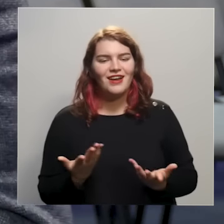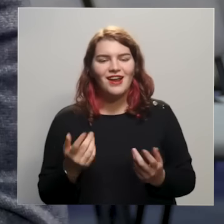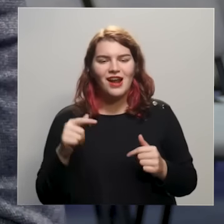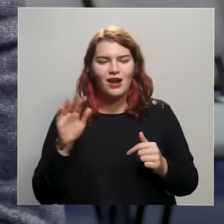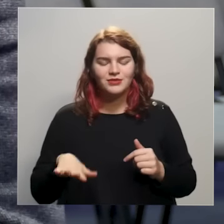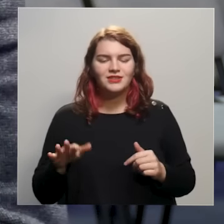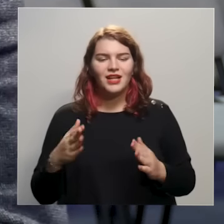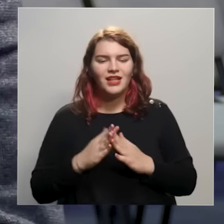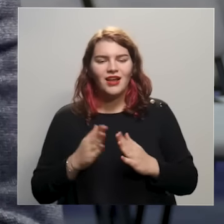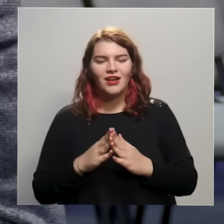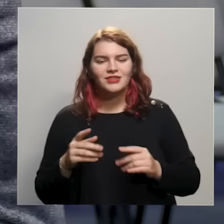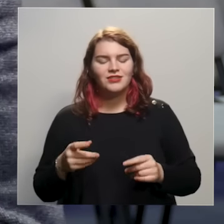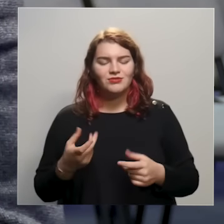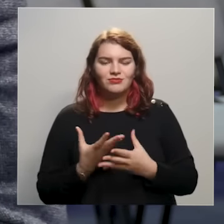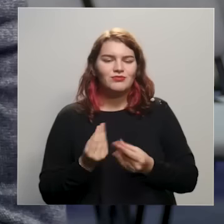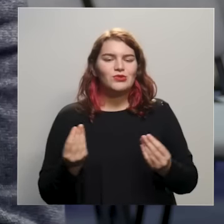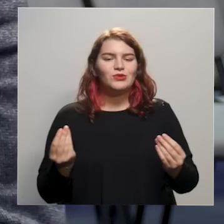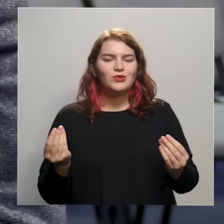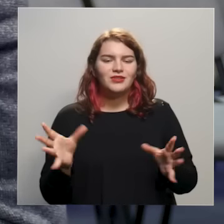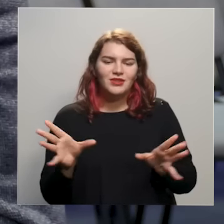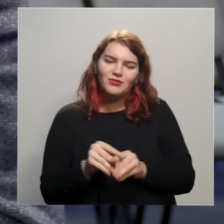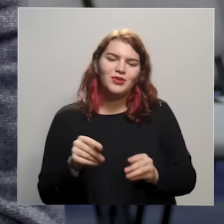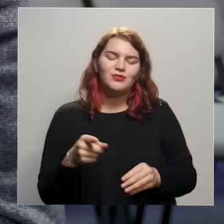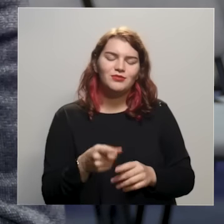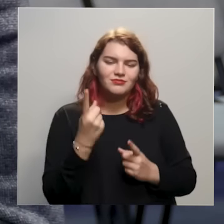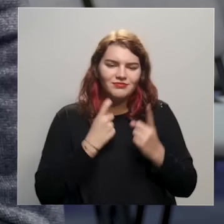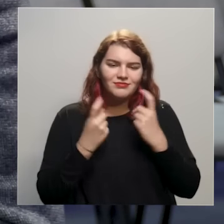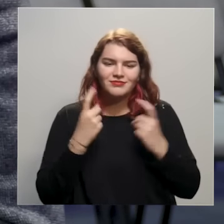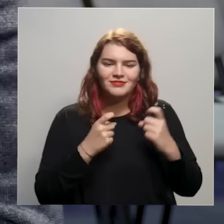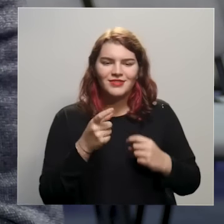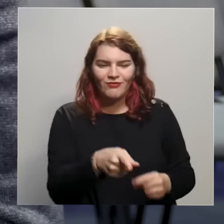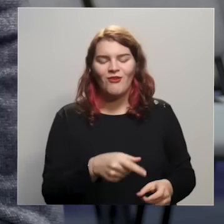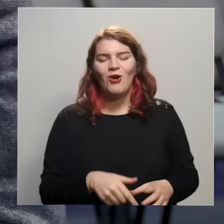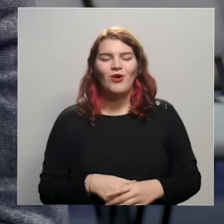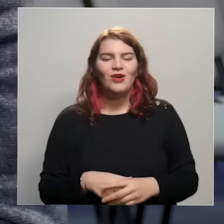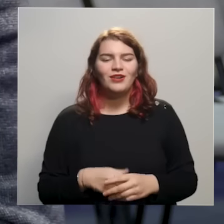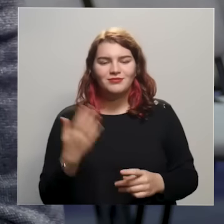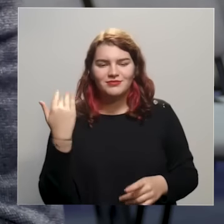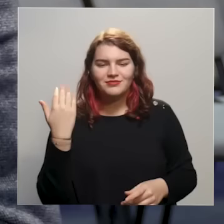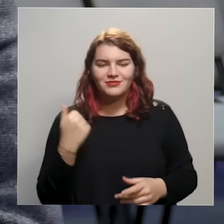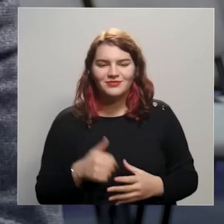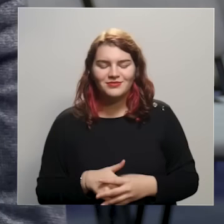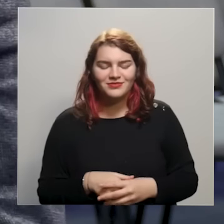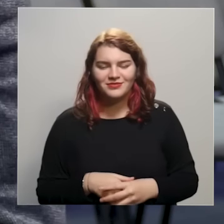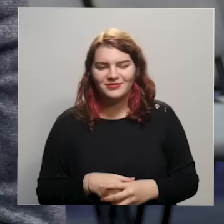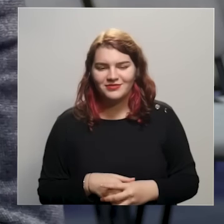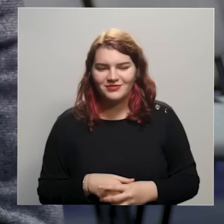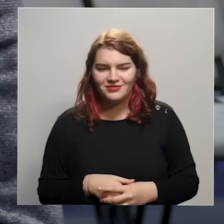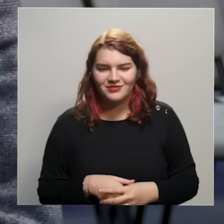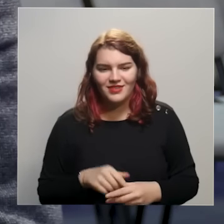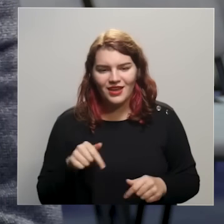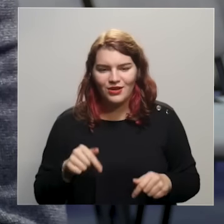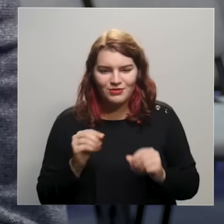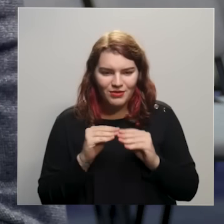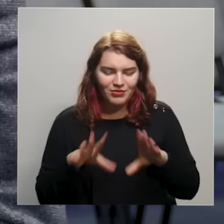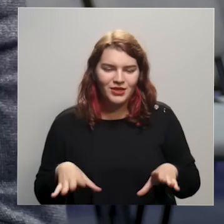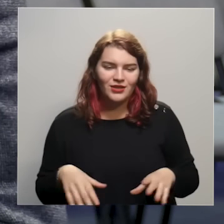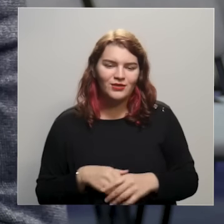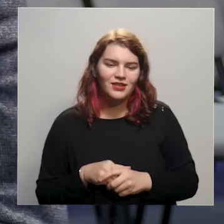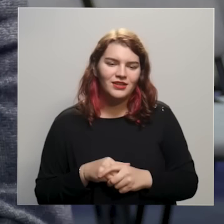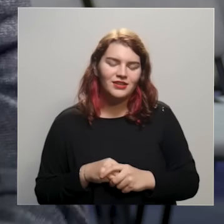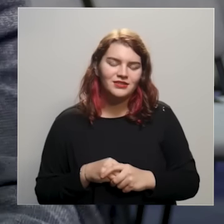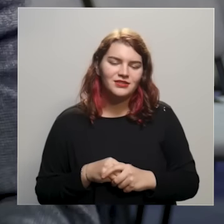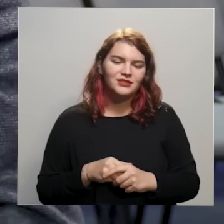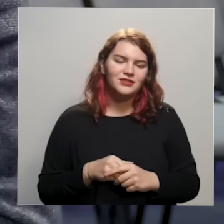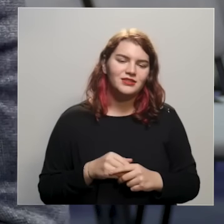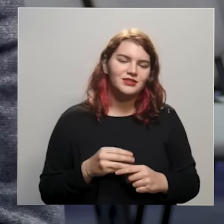și am trecut prin atâtea momente cu voi, prăpădiților, corect, de atunci, corect. Spunea ea. Și acum binecuvântaților.